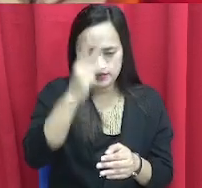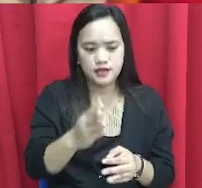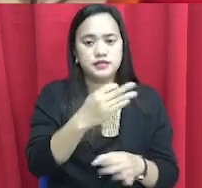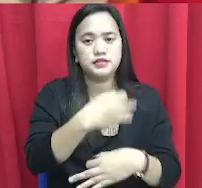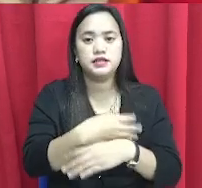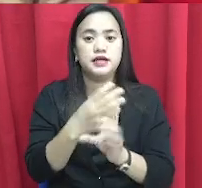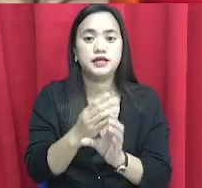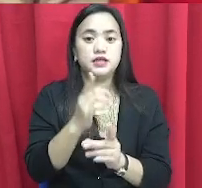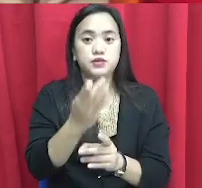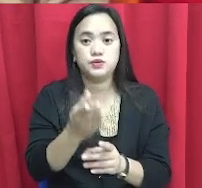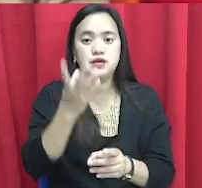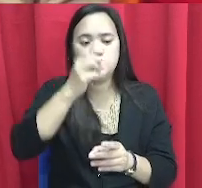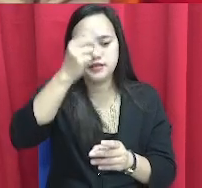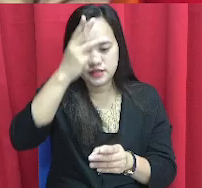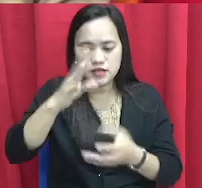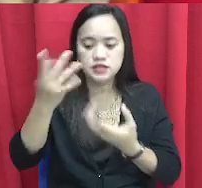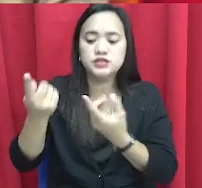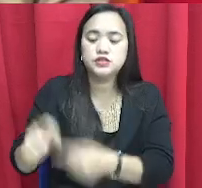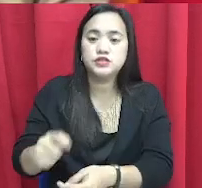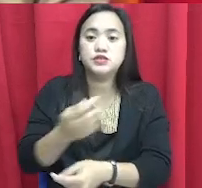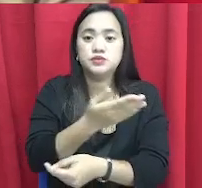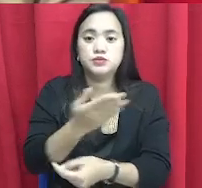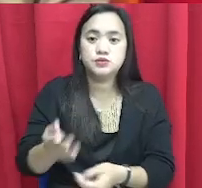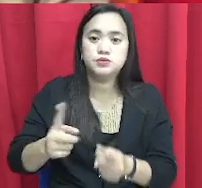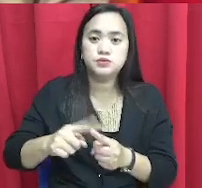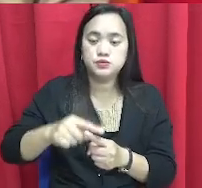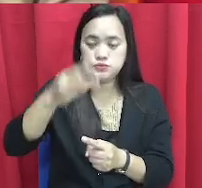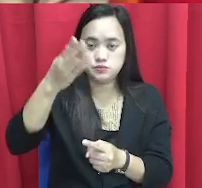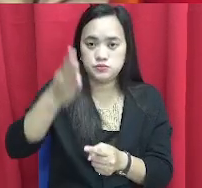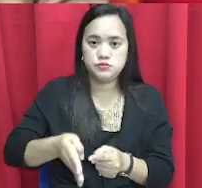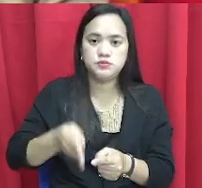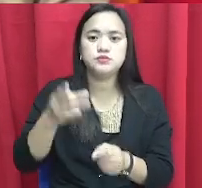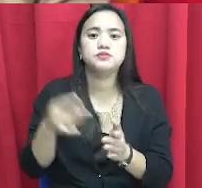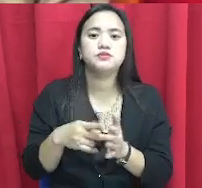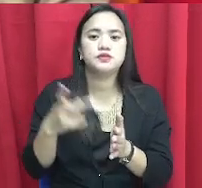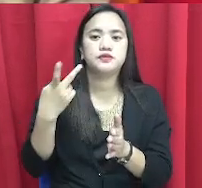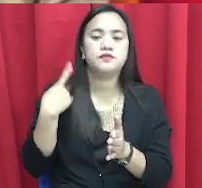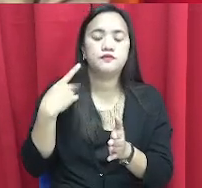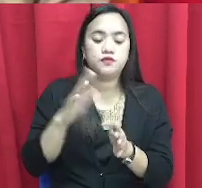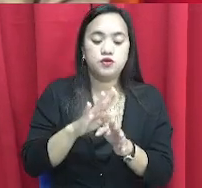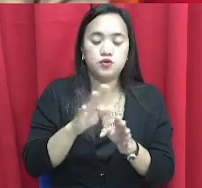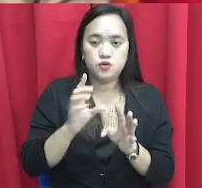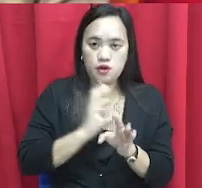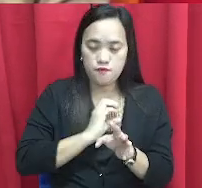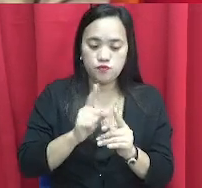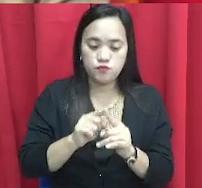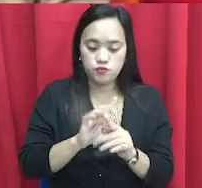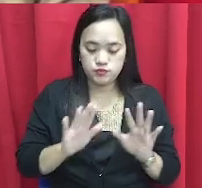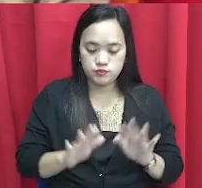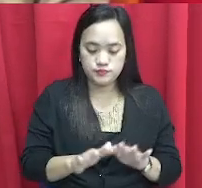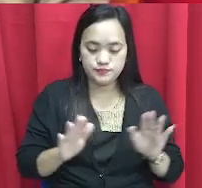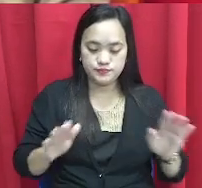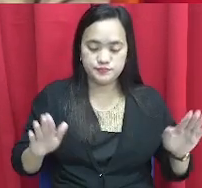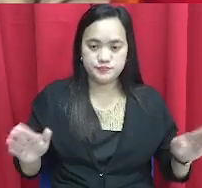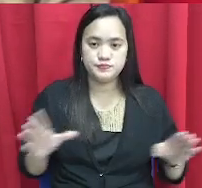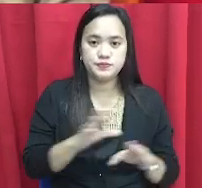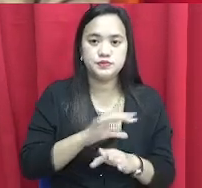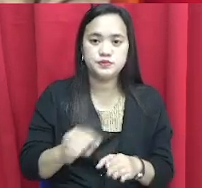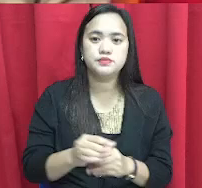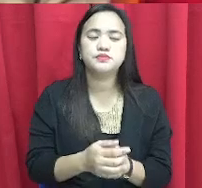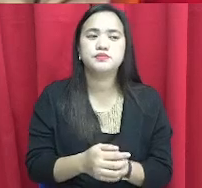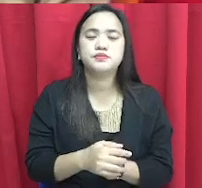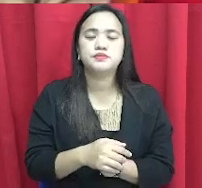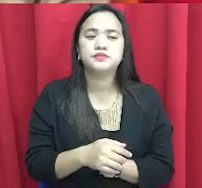at ay pinagkatiwalaan ng Diyos sa iyong anak at sa iyong mga anak at